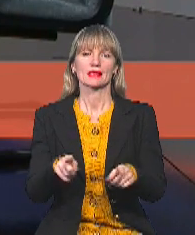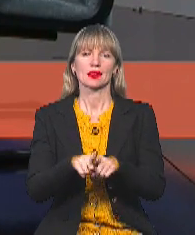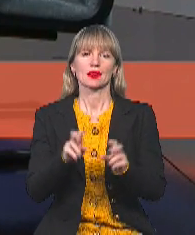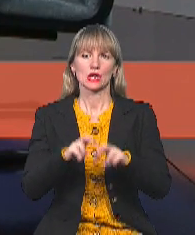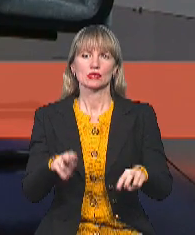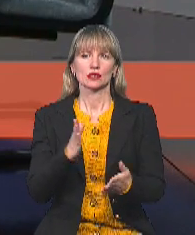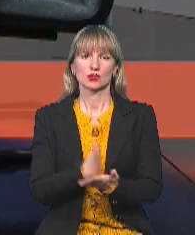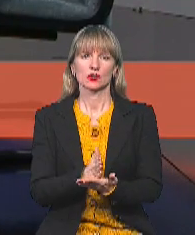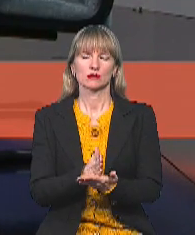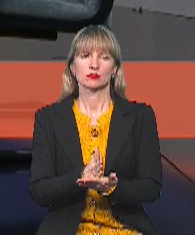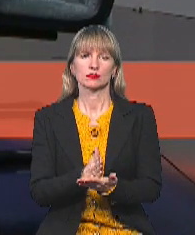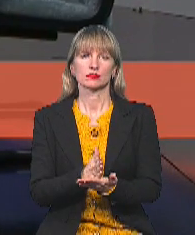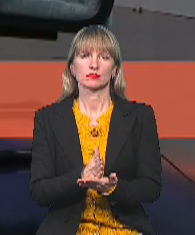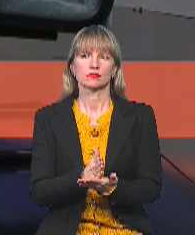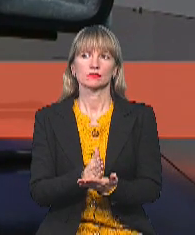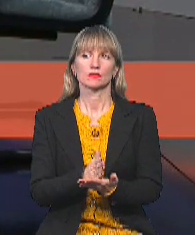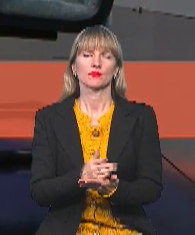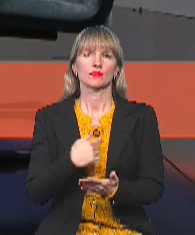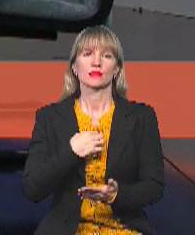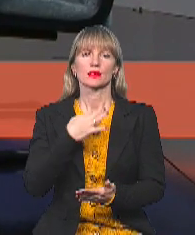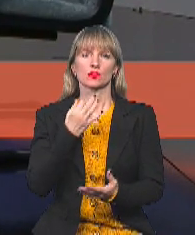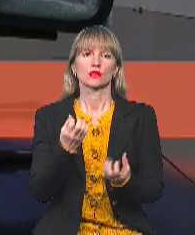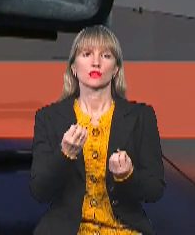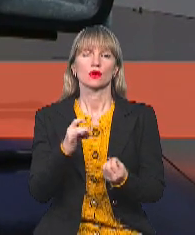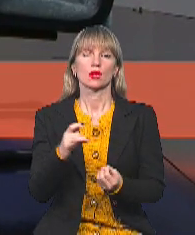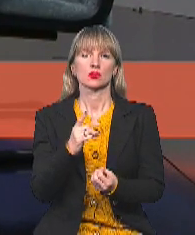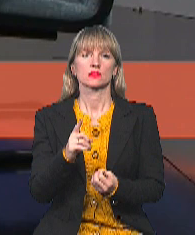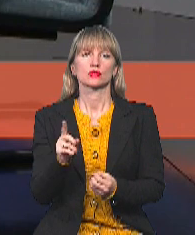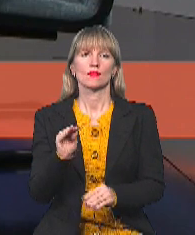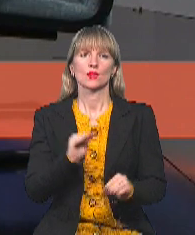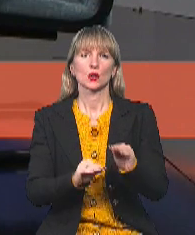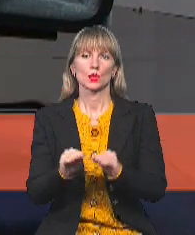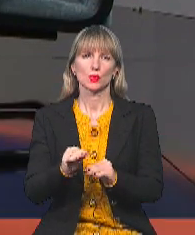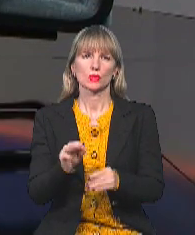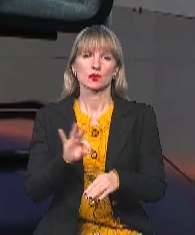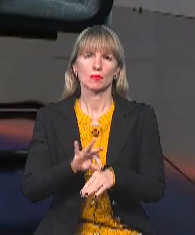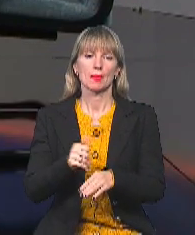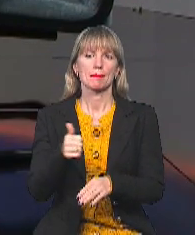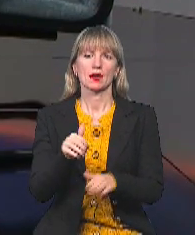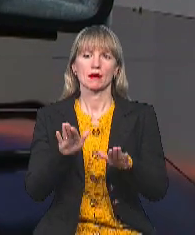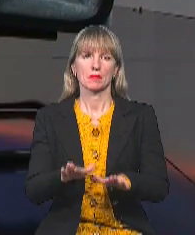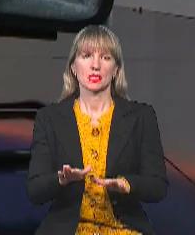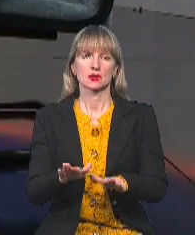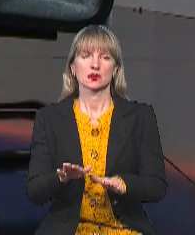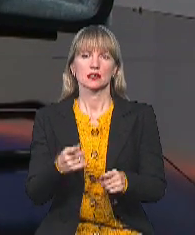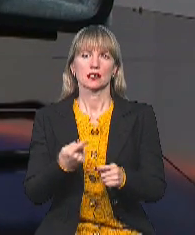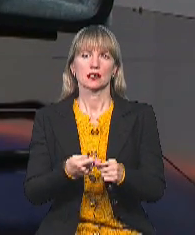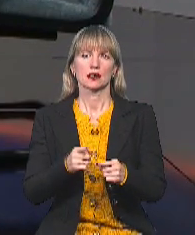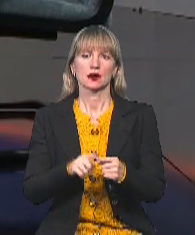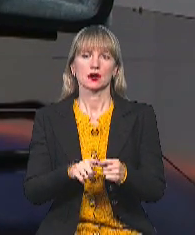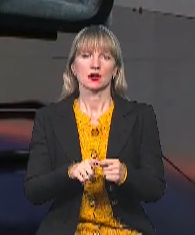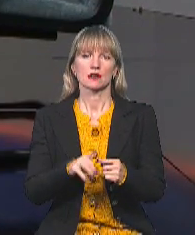на вашу думку, підтверджені факти? Власне, я ж повторюся, що структура, в структурі заболіваємості, да, перше місце – це рак